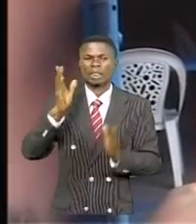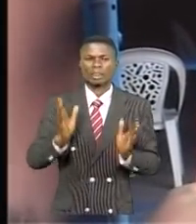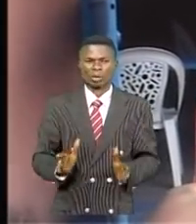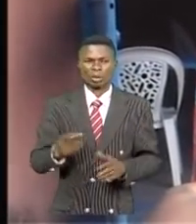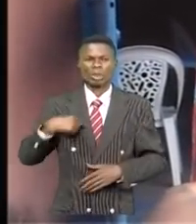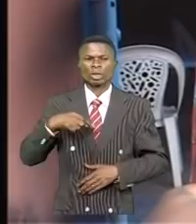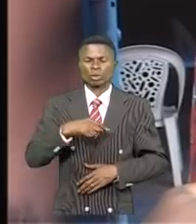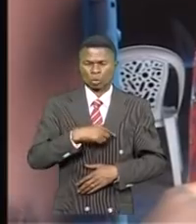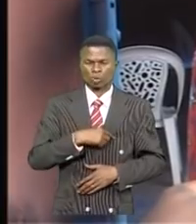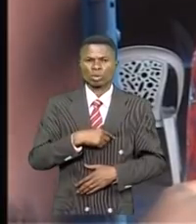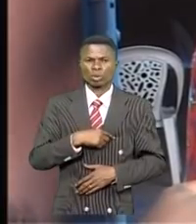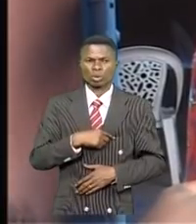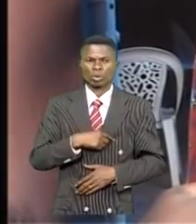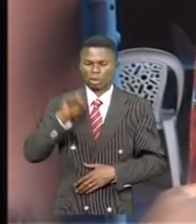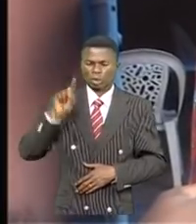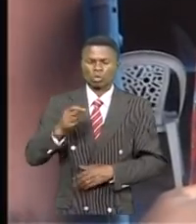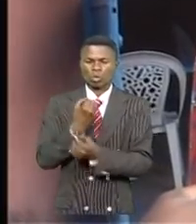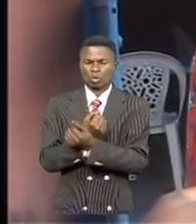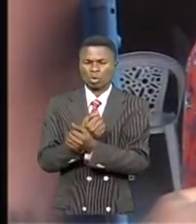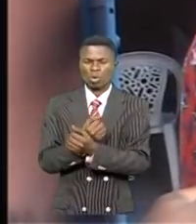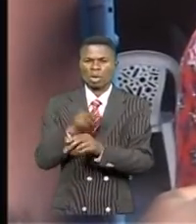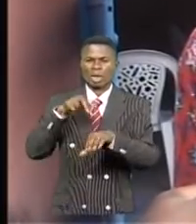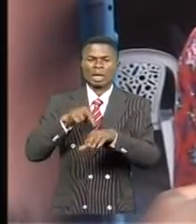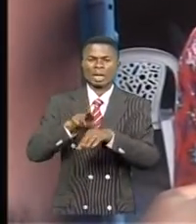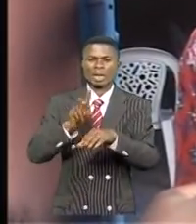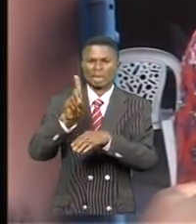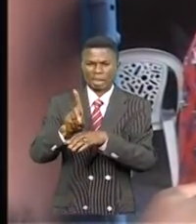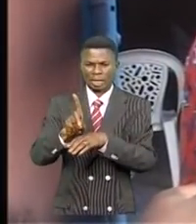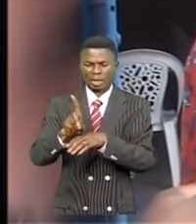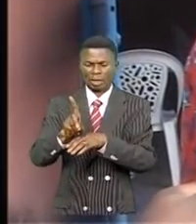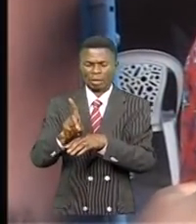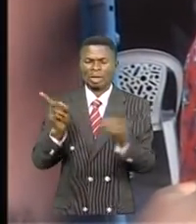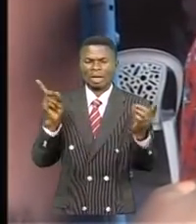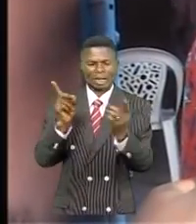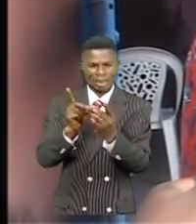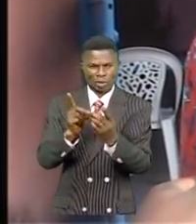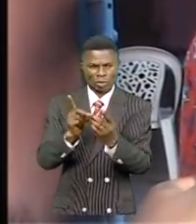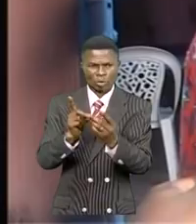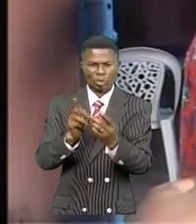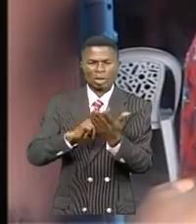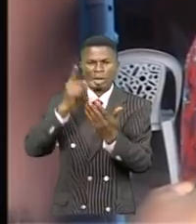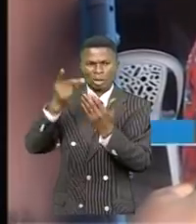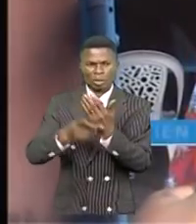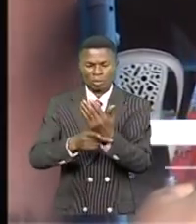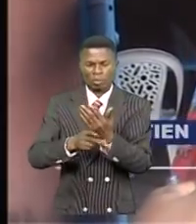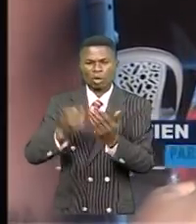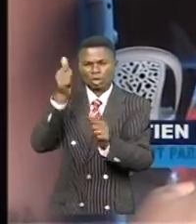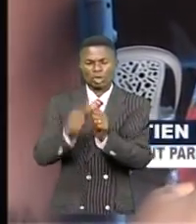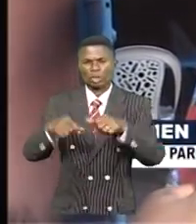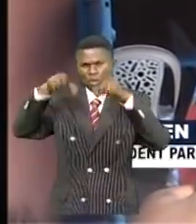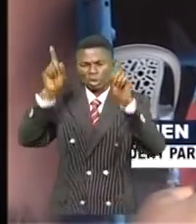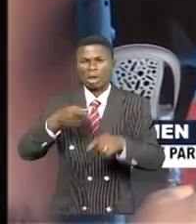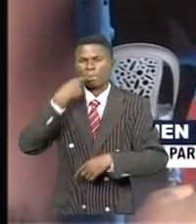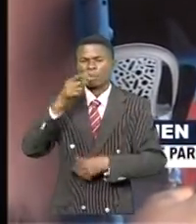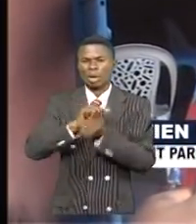avons tenu à respecter un rendez-vous dans le cadre de notre programme annuel pour nous parler